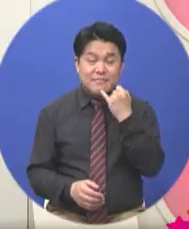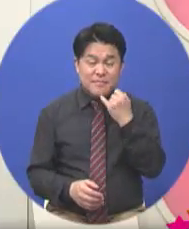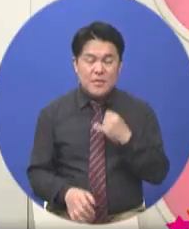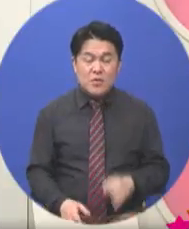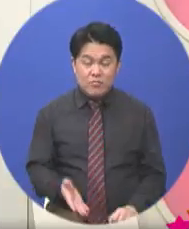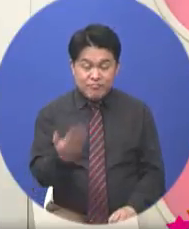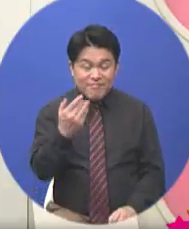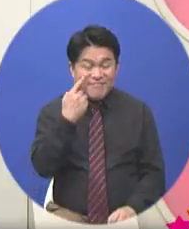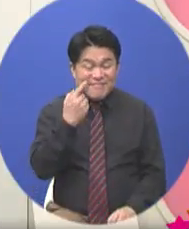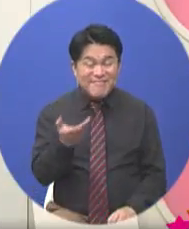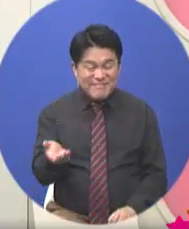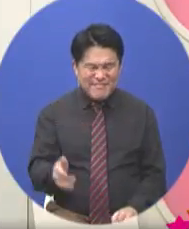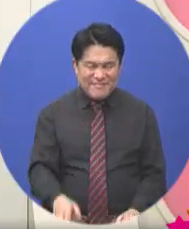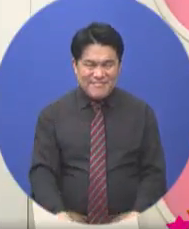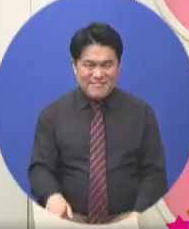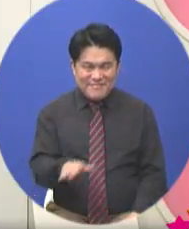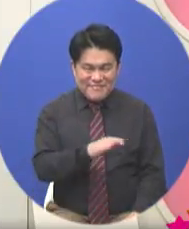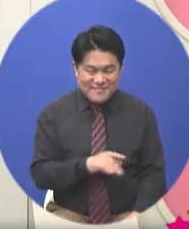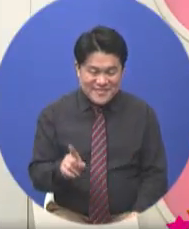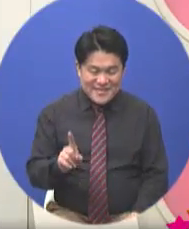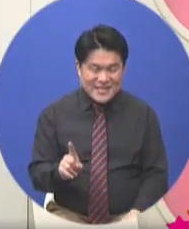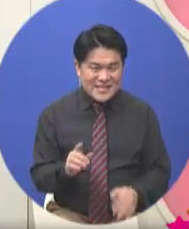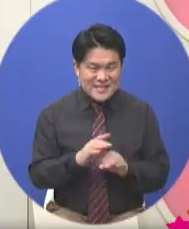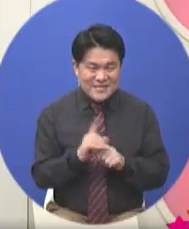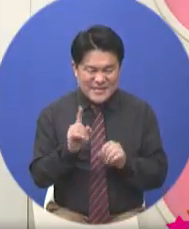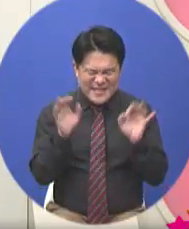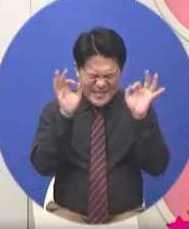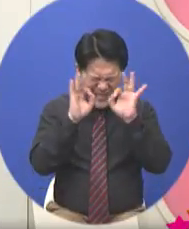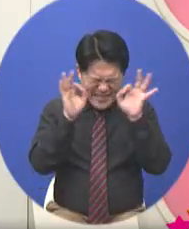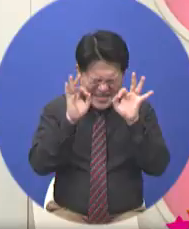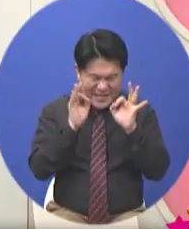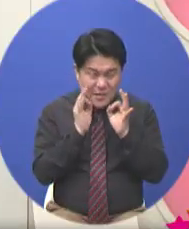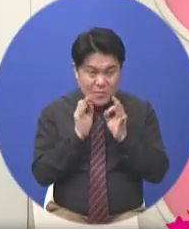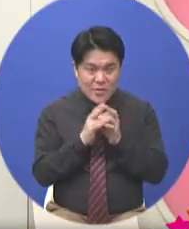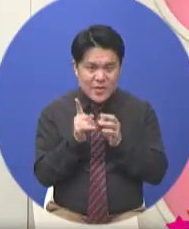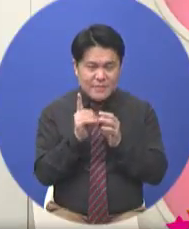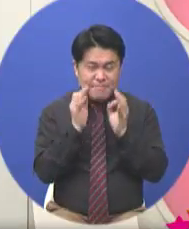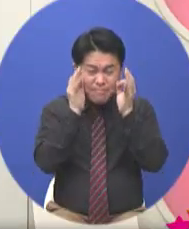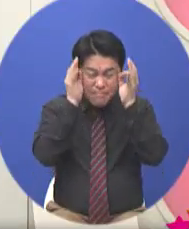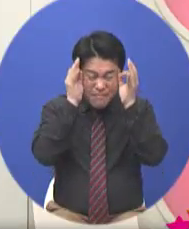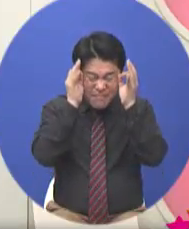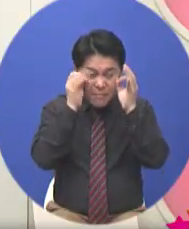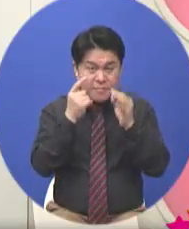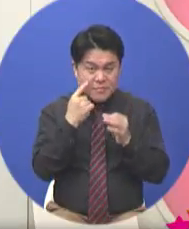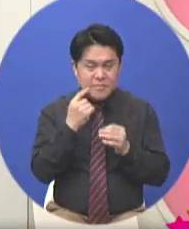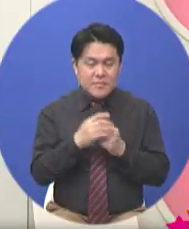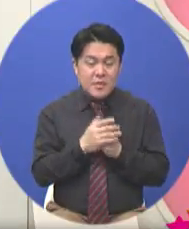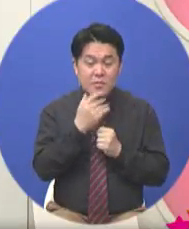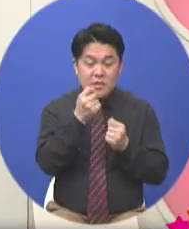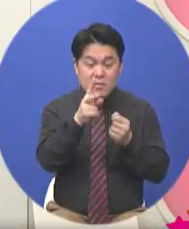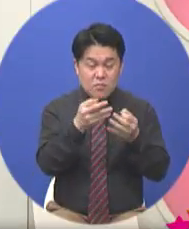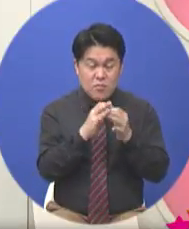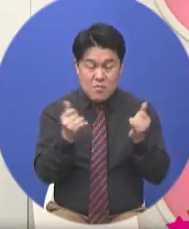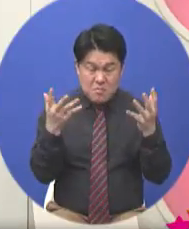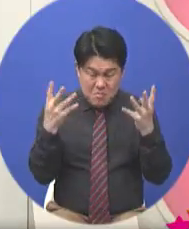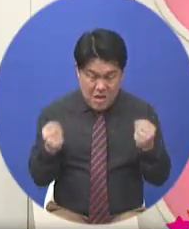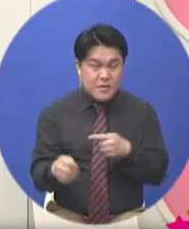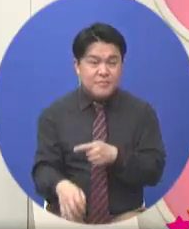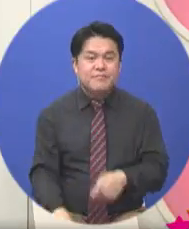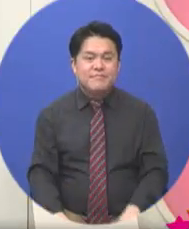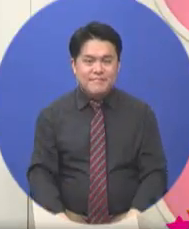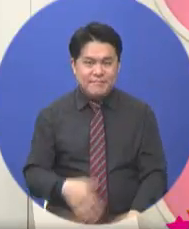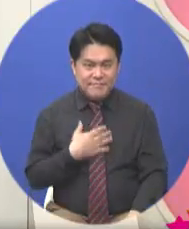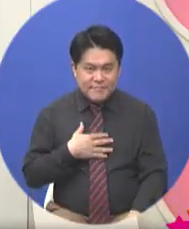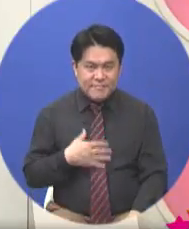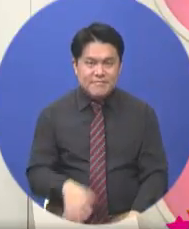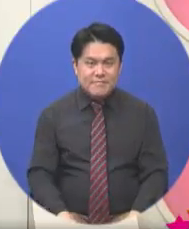네, 말씀을 한번 해주시죠. 저희가 최대한 힘이 닿는 데까지 저희 복지TV 그래도 보시는 분들이 꽤나 전국에 많이